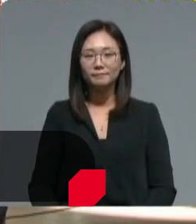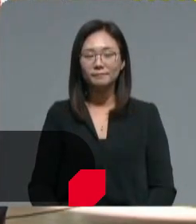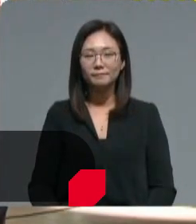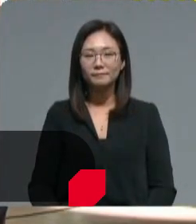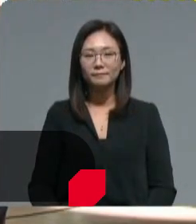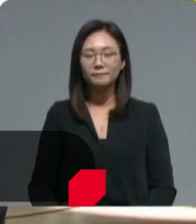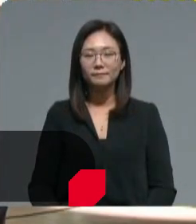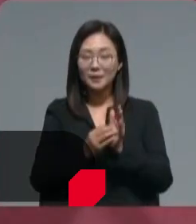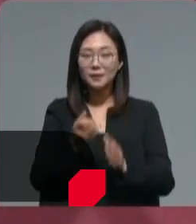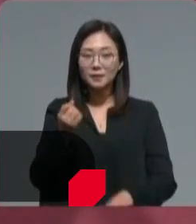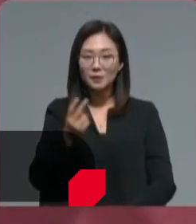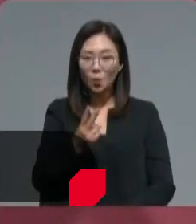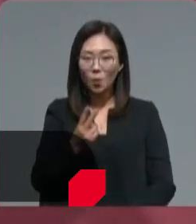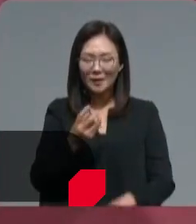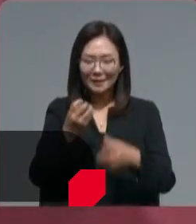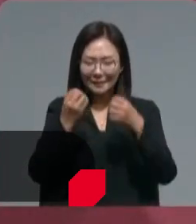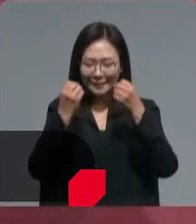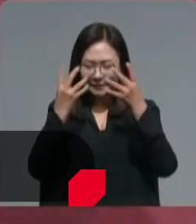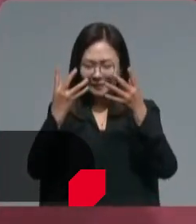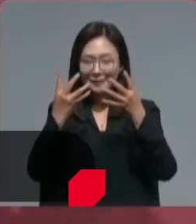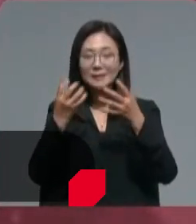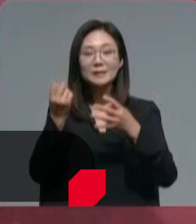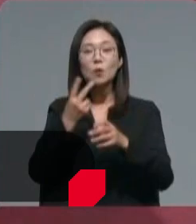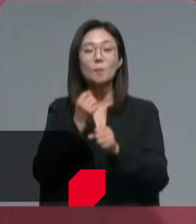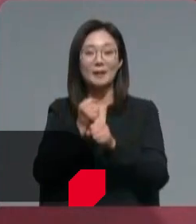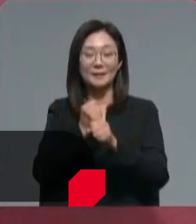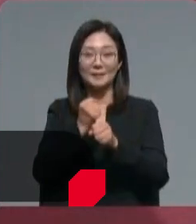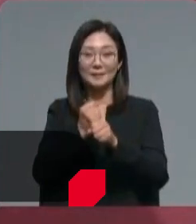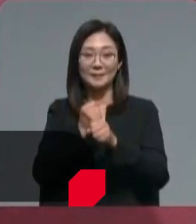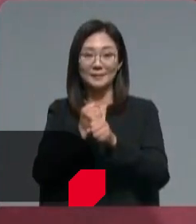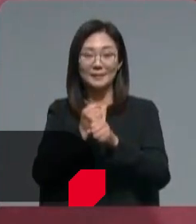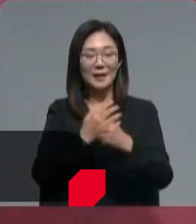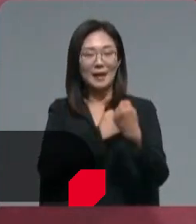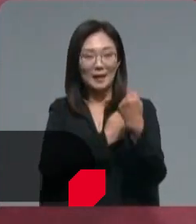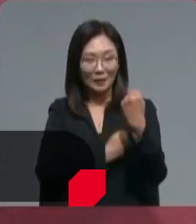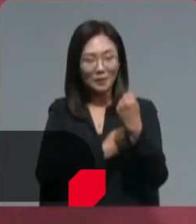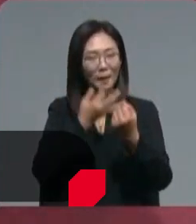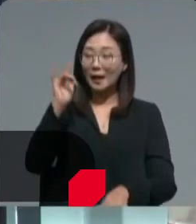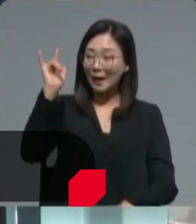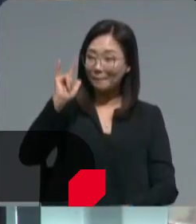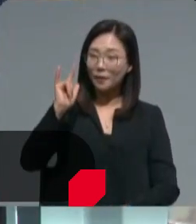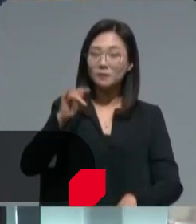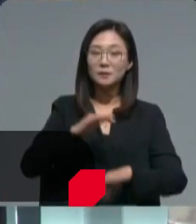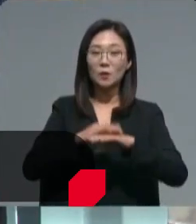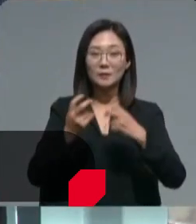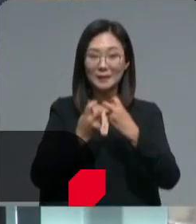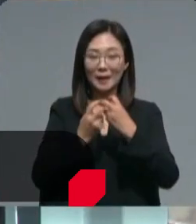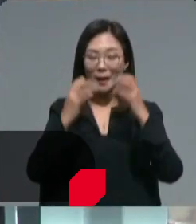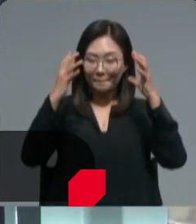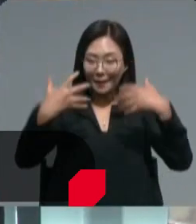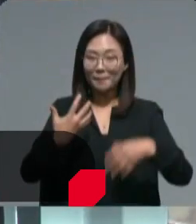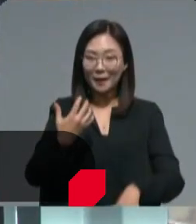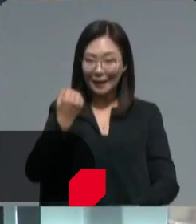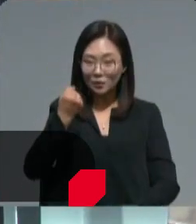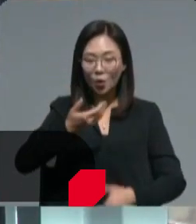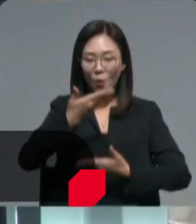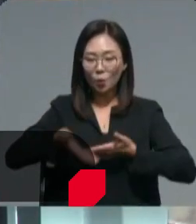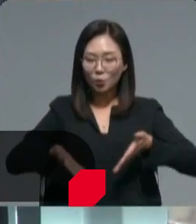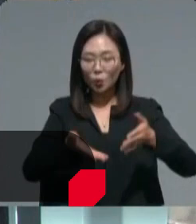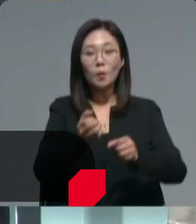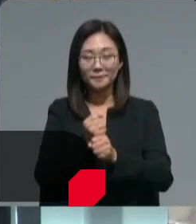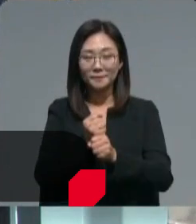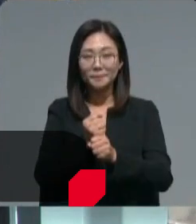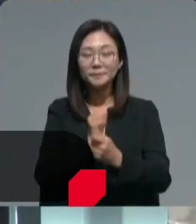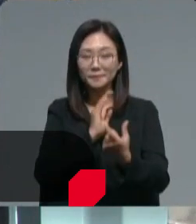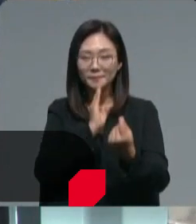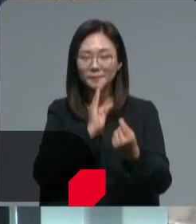답변을 부탁드리겠습니다. 신재생 에너지의 그런 어떤 송배 전망을 구축해서 바람과 햇볕이 달리는 고속도로를 만든다.